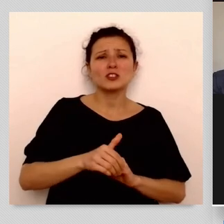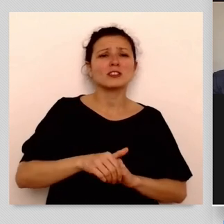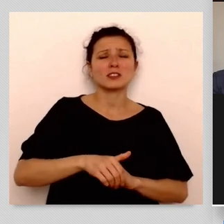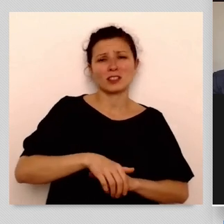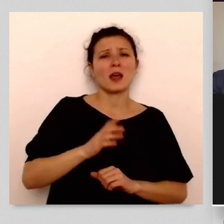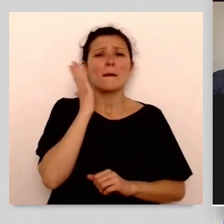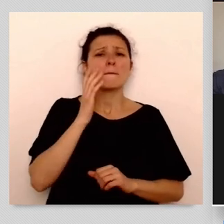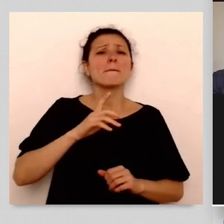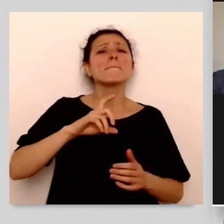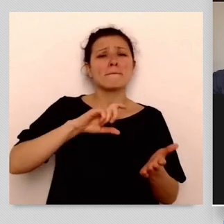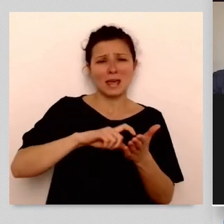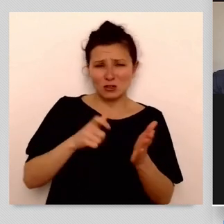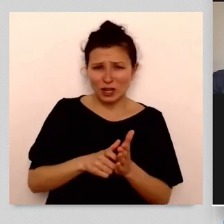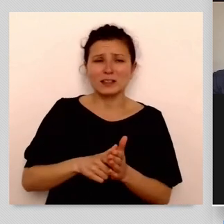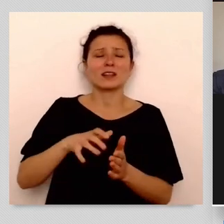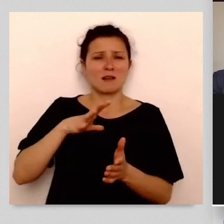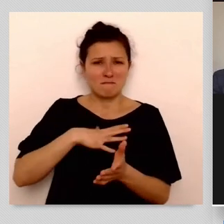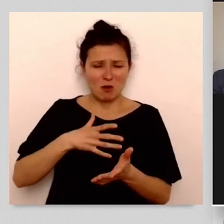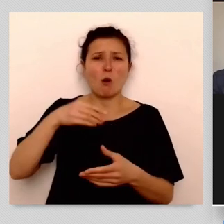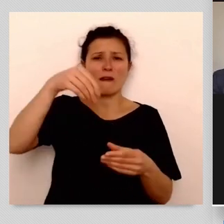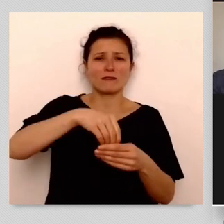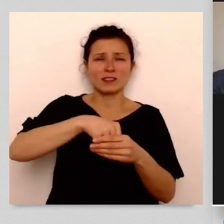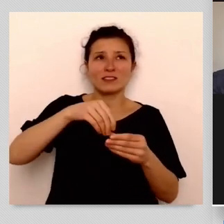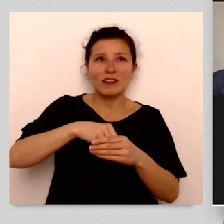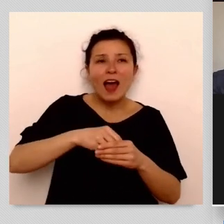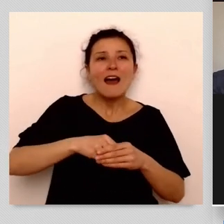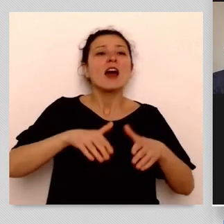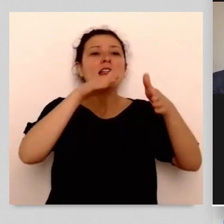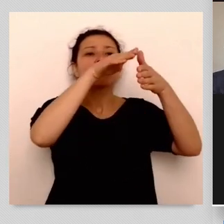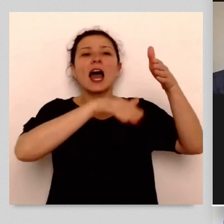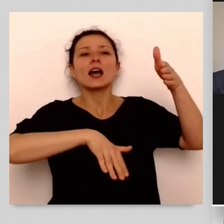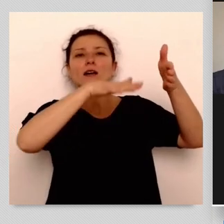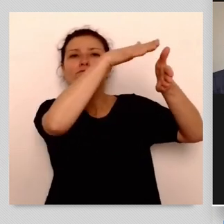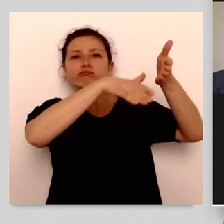które zainwestowało w elektrownie słoneczne na swoich dachach,